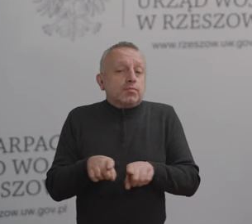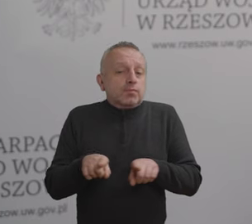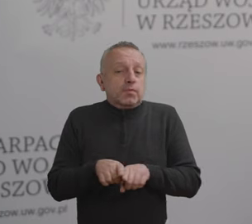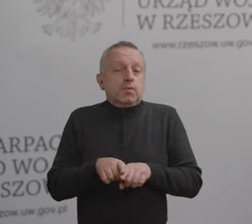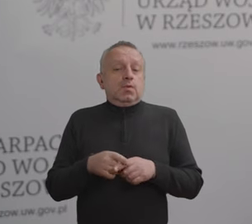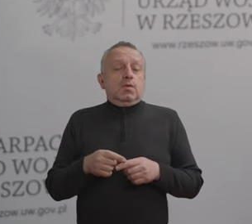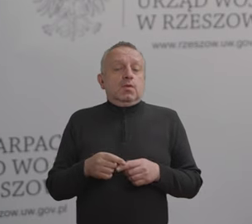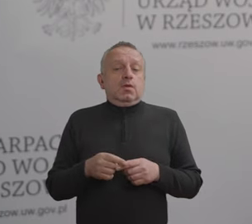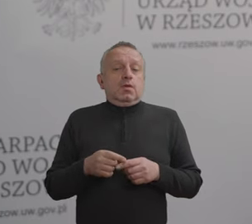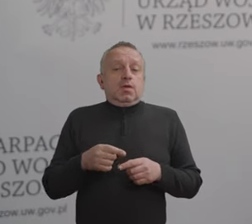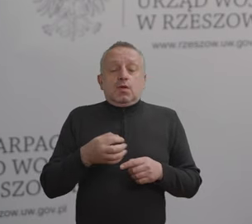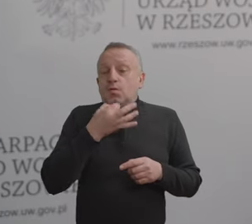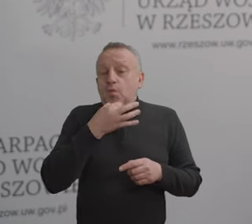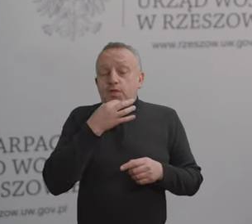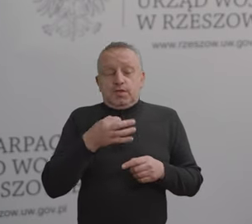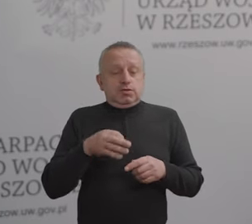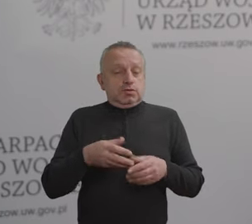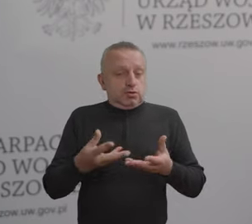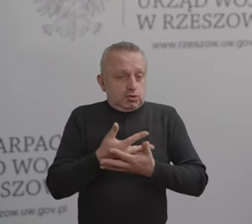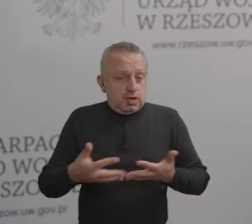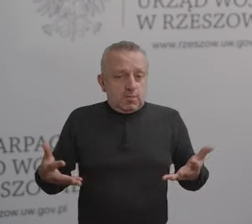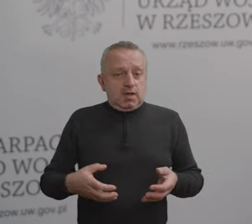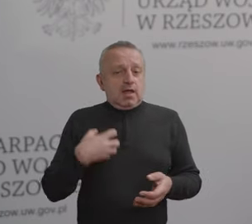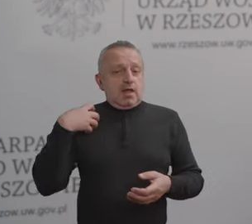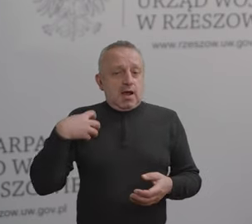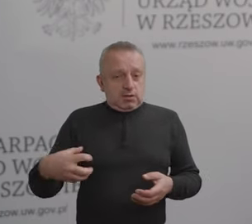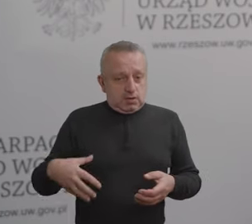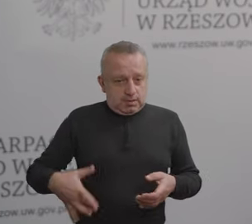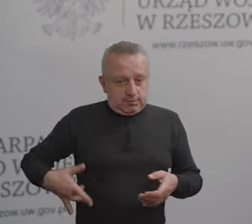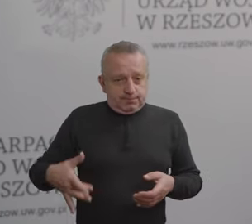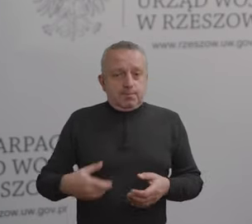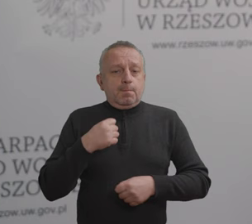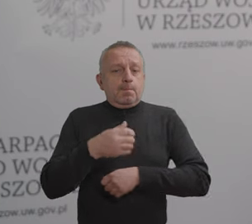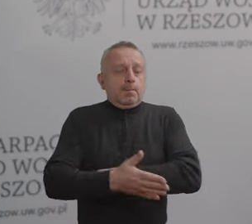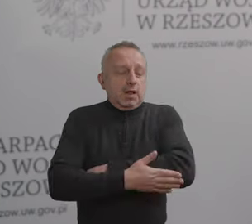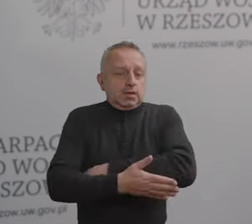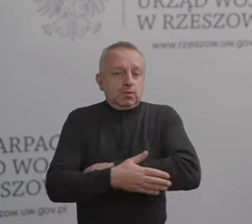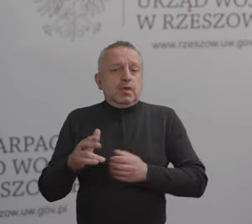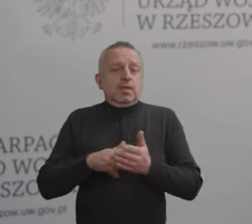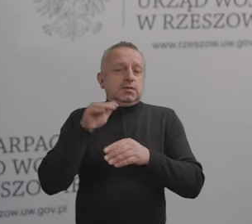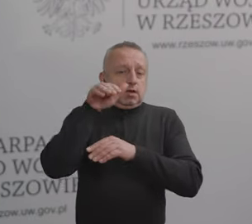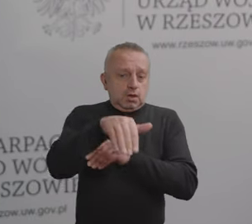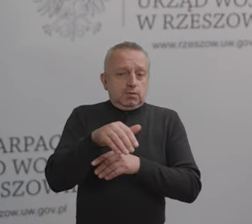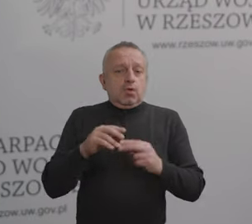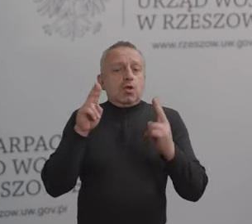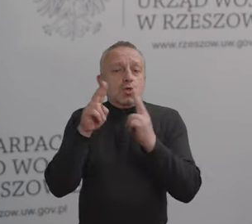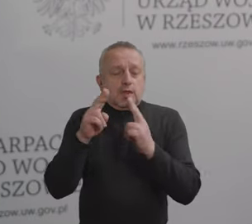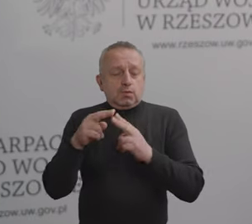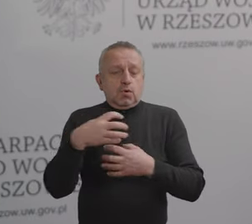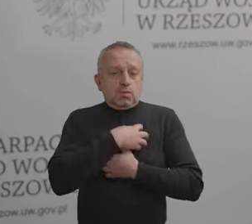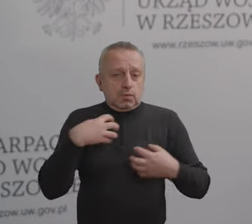to zwykle dzięki studiom młodych ziemian i arystokratów na uczelniach zachodnich, praktykom w majątkach na zachodzie,